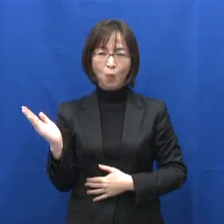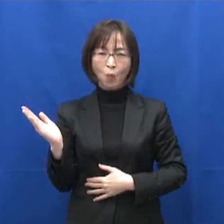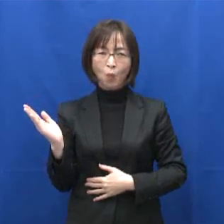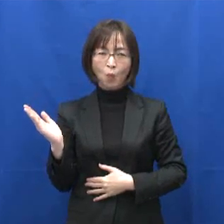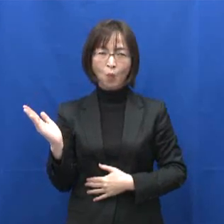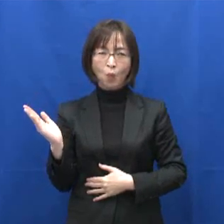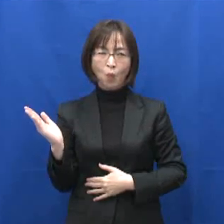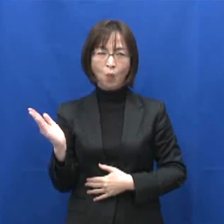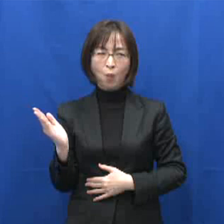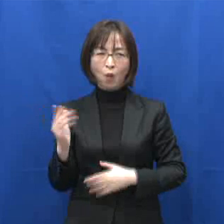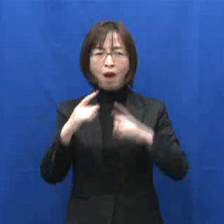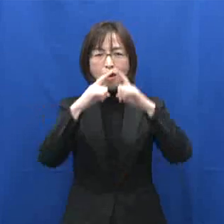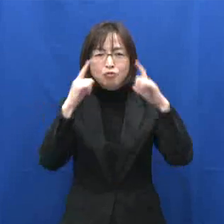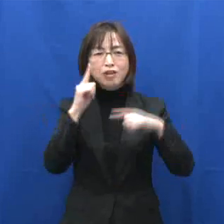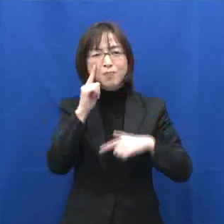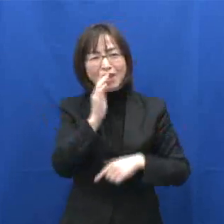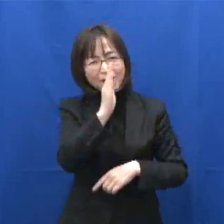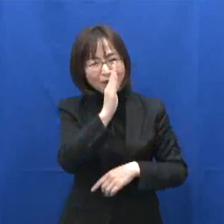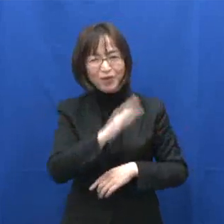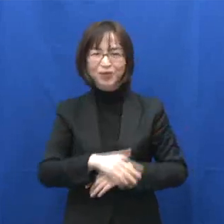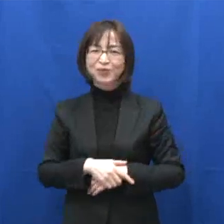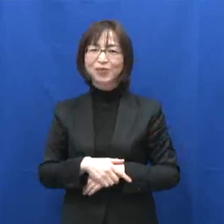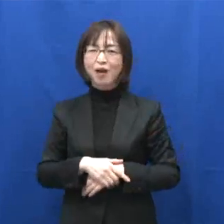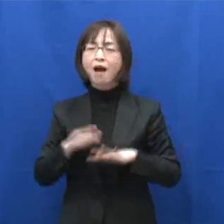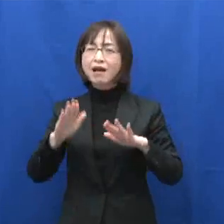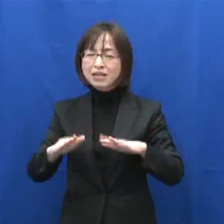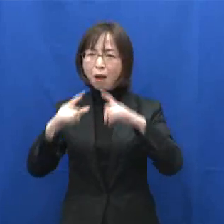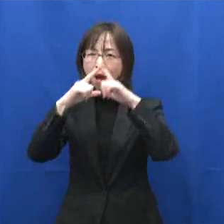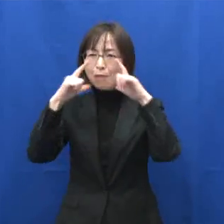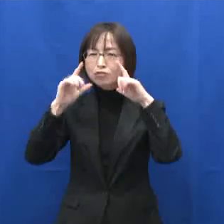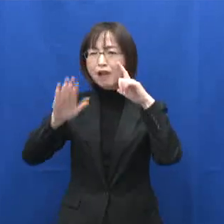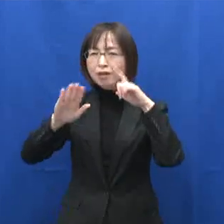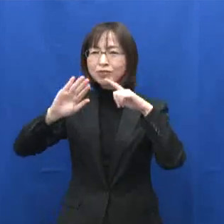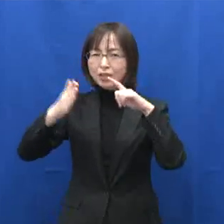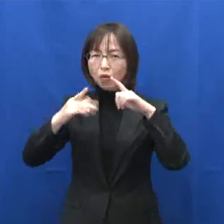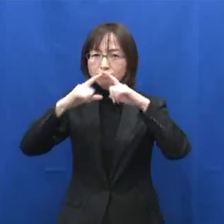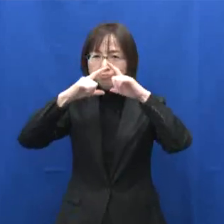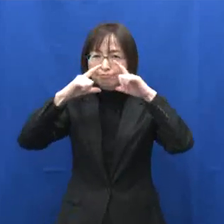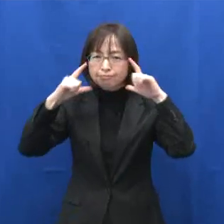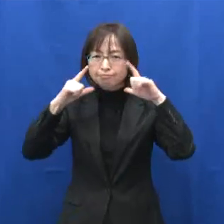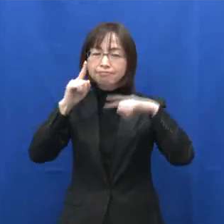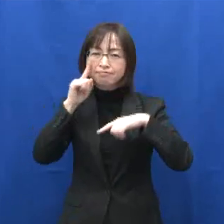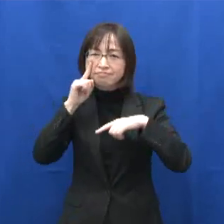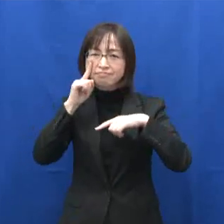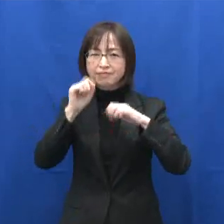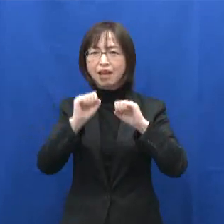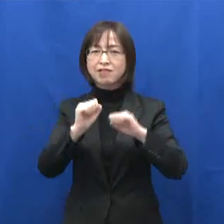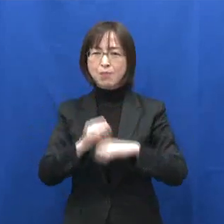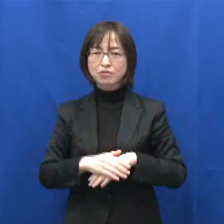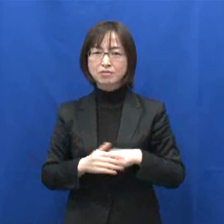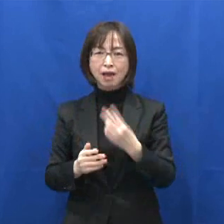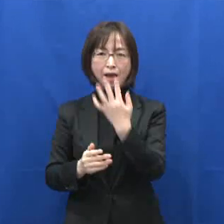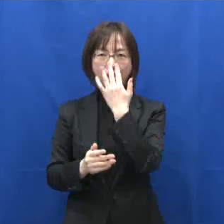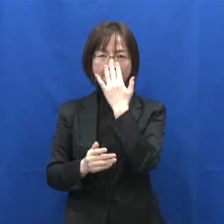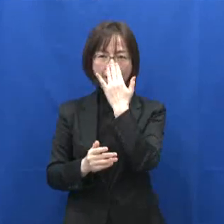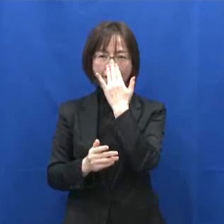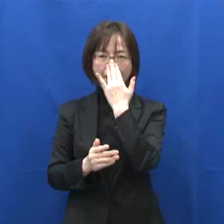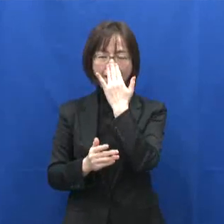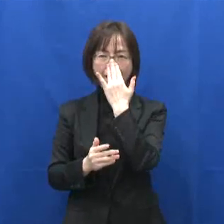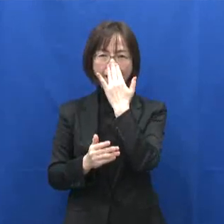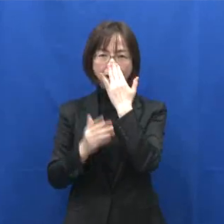すでにつけてみてくださいよ。 いいですか。 つけて 今ちょっとマスクしてますけれども、この上からですけど、 その上にね、 鼻のところ合わせ